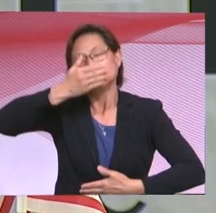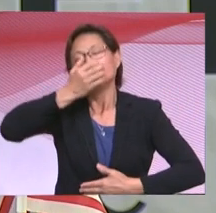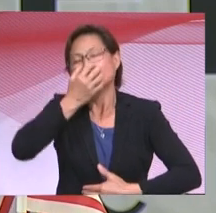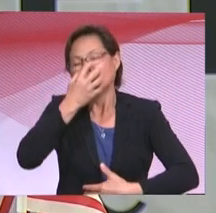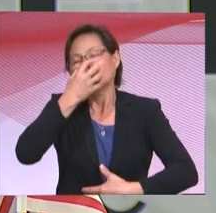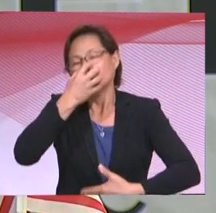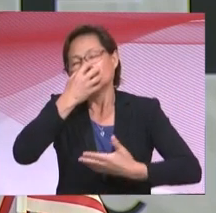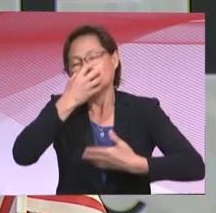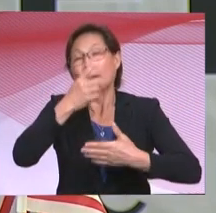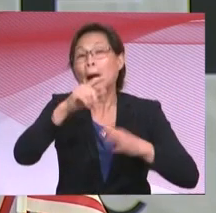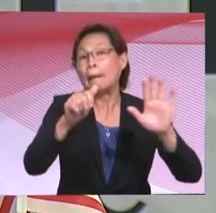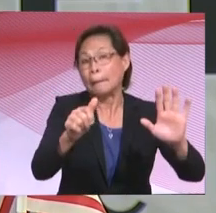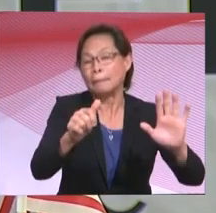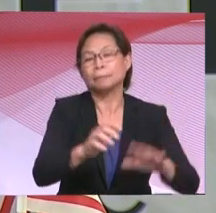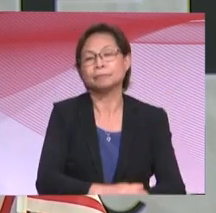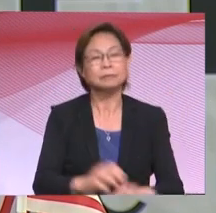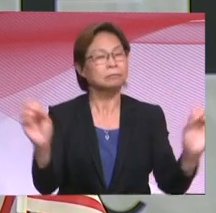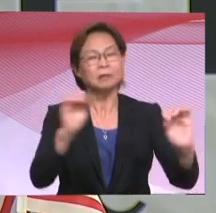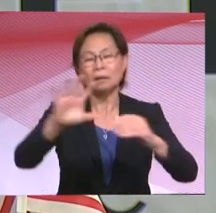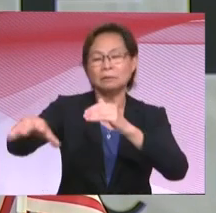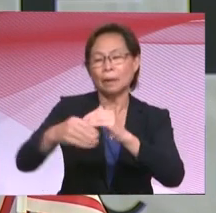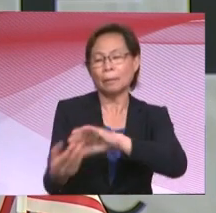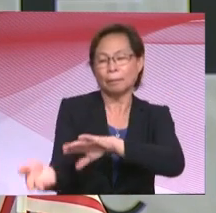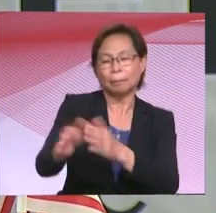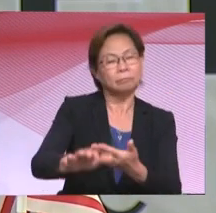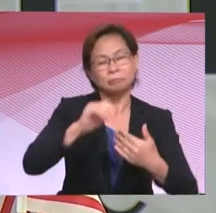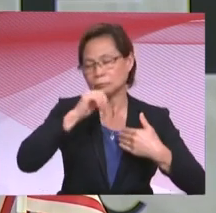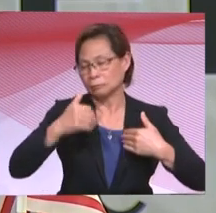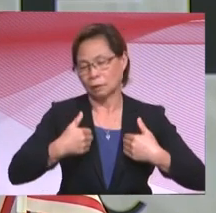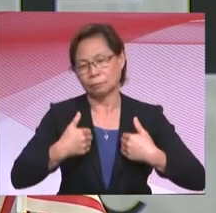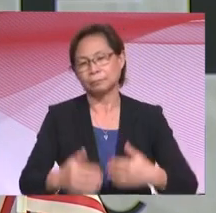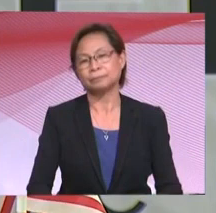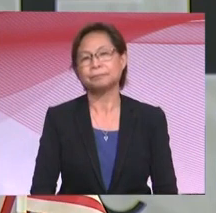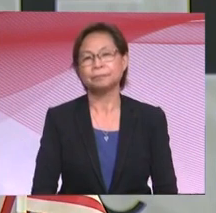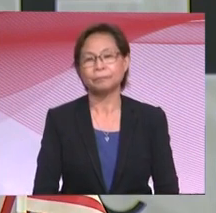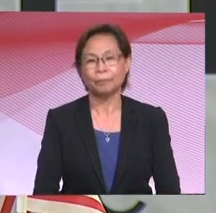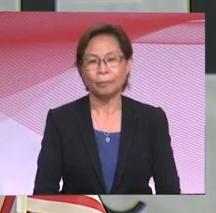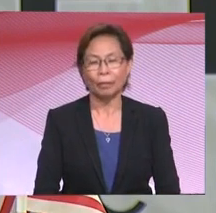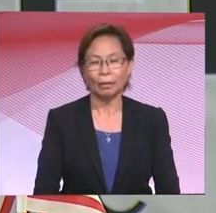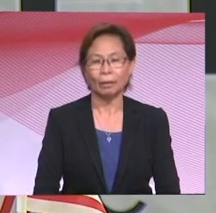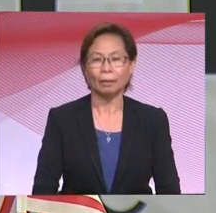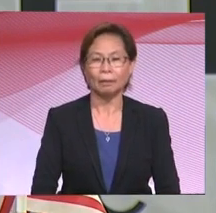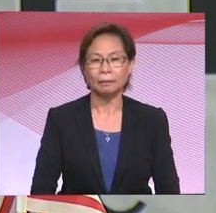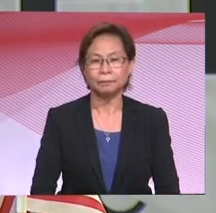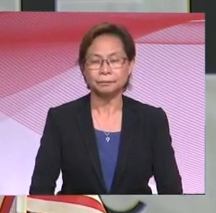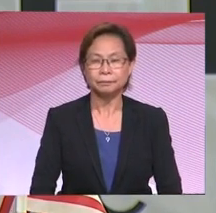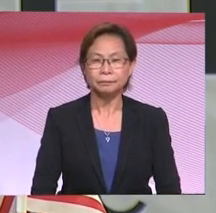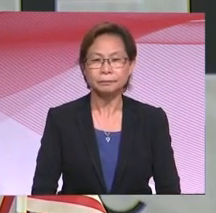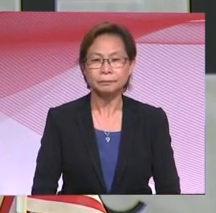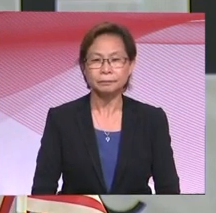pernafasan. Adalah dimaklumkan bahawa tiada pertambahan kes kematian berkaitan dengan COVID-19 dilaporkan pada hari